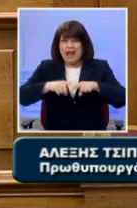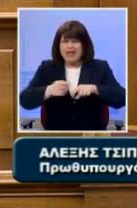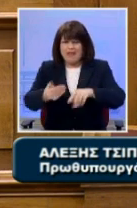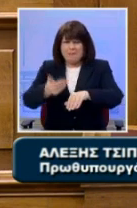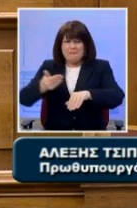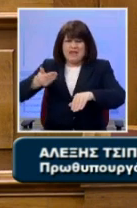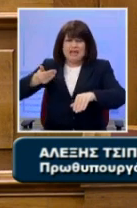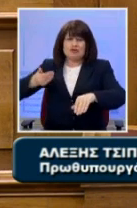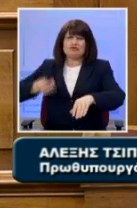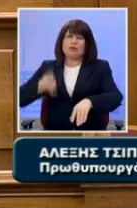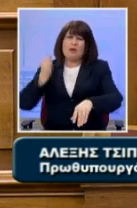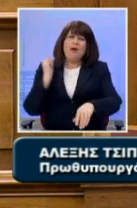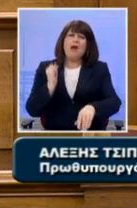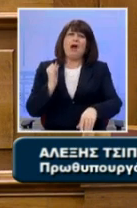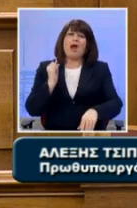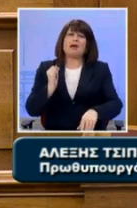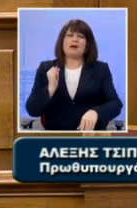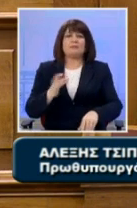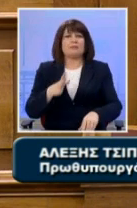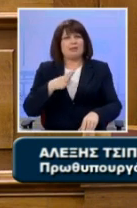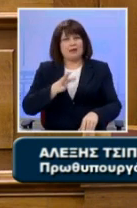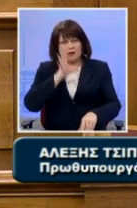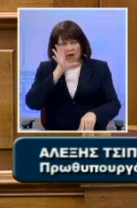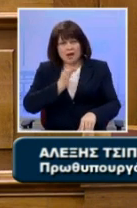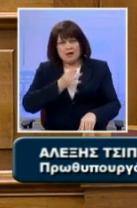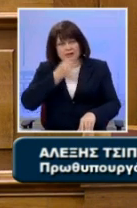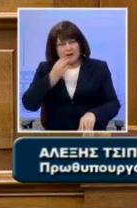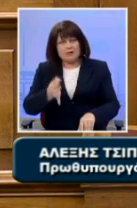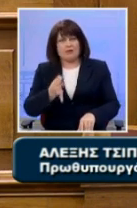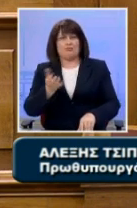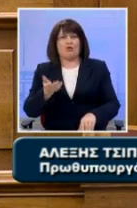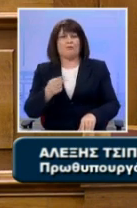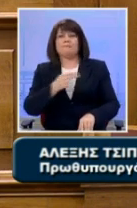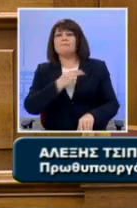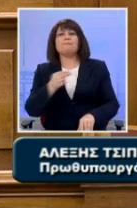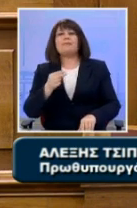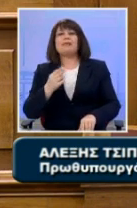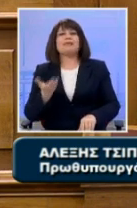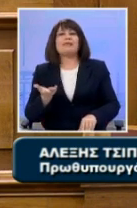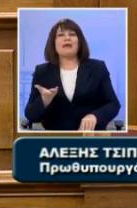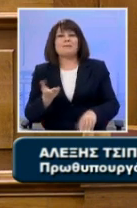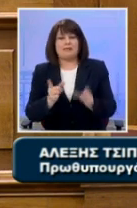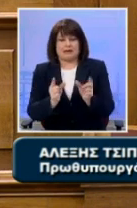Θέλω λοιπόν να πω τα πράγματα με το όνομά τους. Το ζήτημα